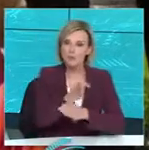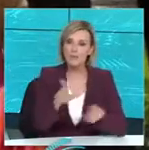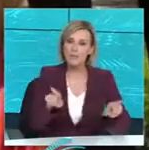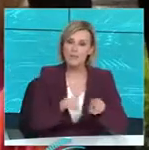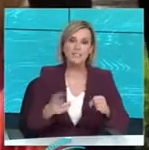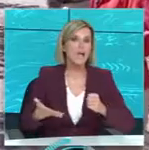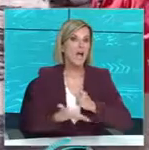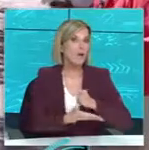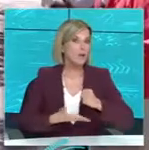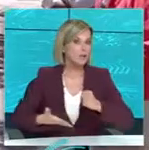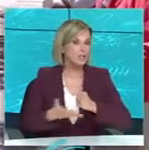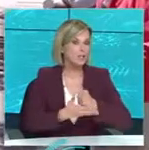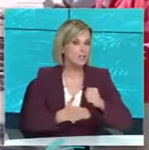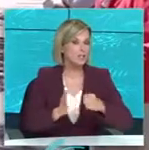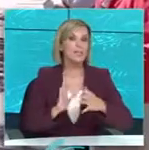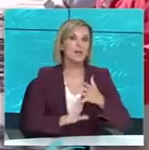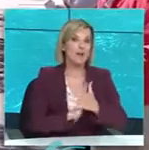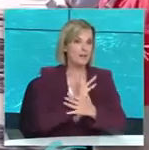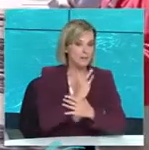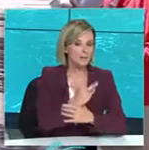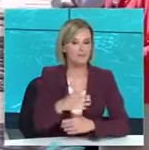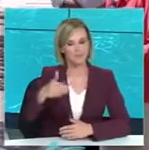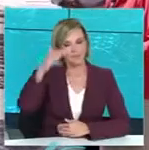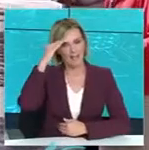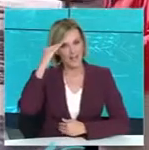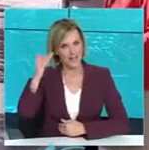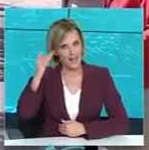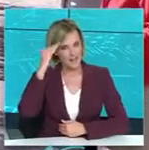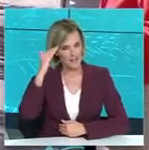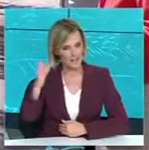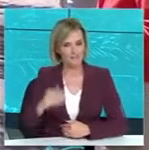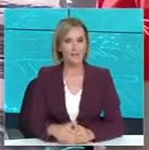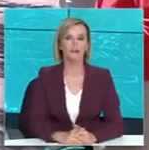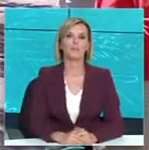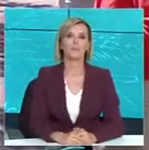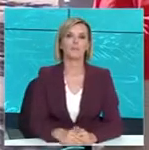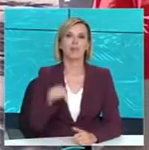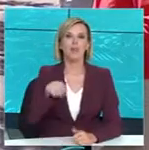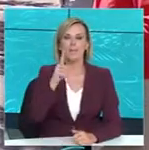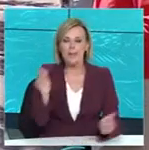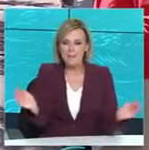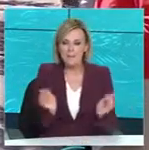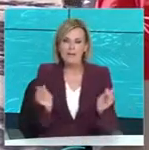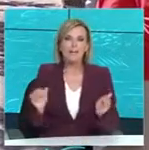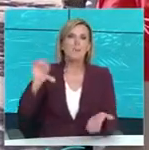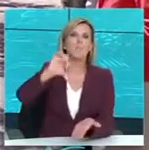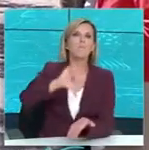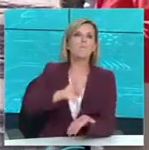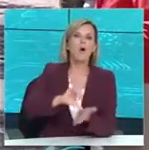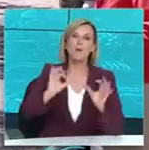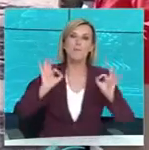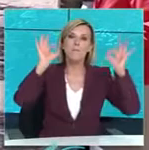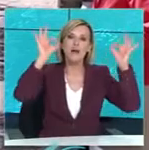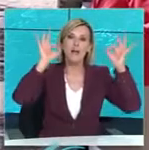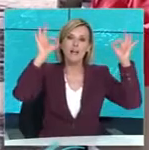μας υποδομή. Χάρη, έχεις το λόγο. Καλημέρα από το Αμίντεο, από μια μικρή πόλη της Μακεδονίας, από την